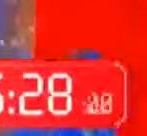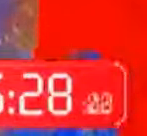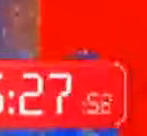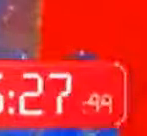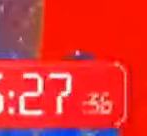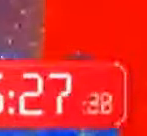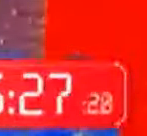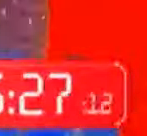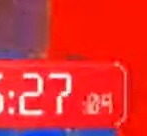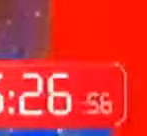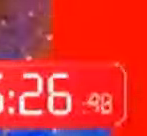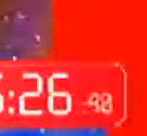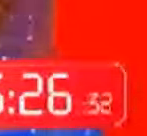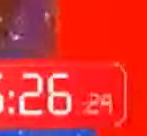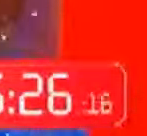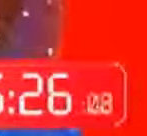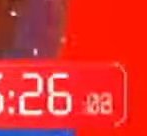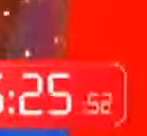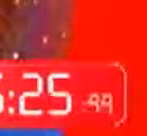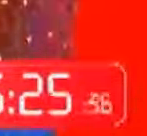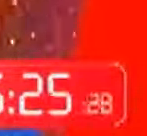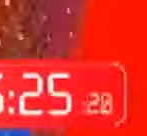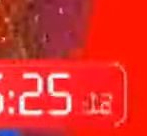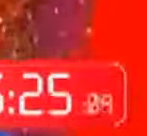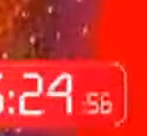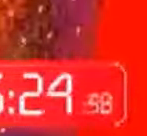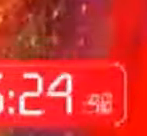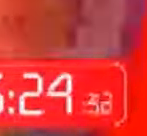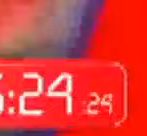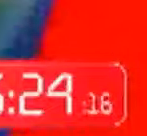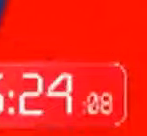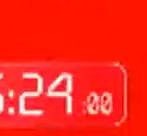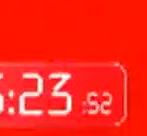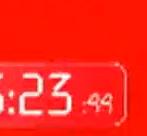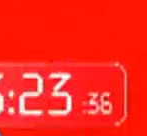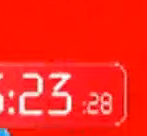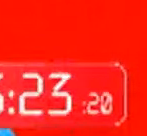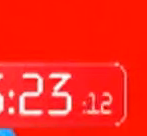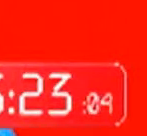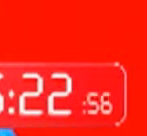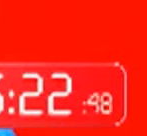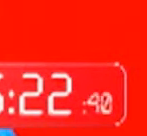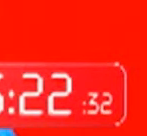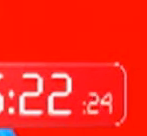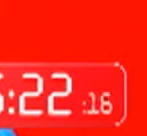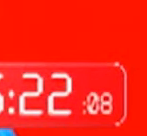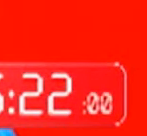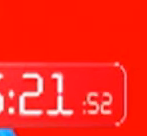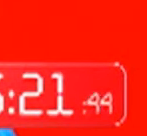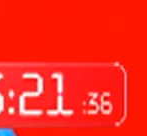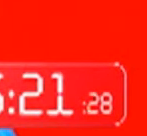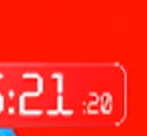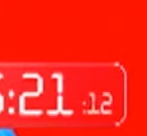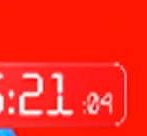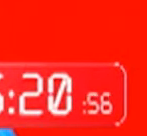na nagsisilbing imbaka ng lahat ng uri ng impormasyon. Sa tuwing tayo'y nagbabasa, nalilikha sa utak natin